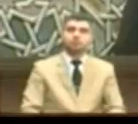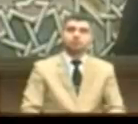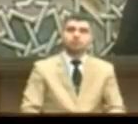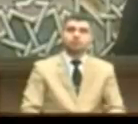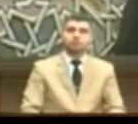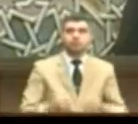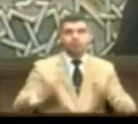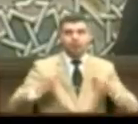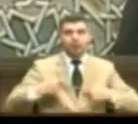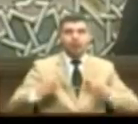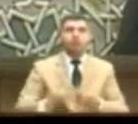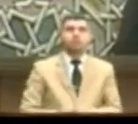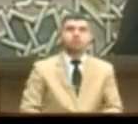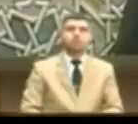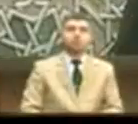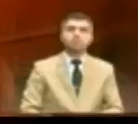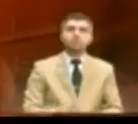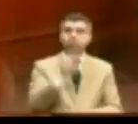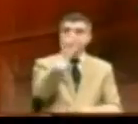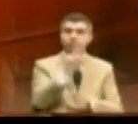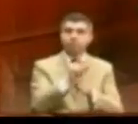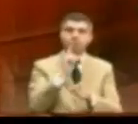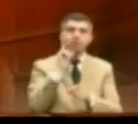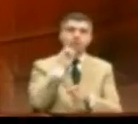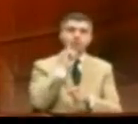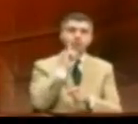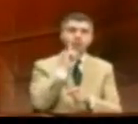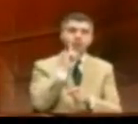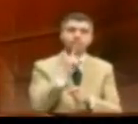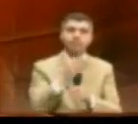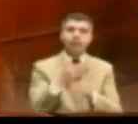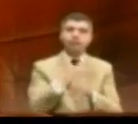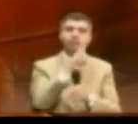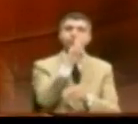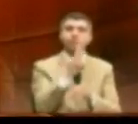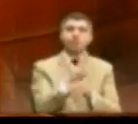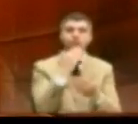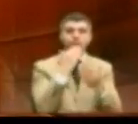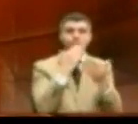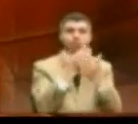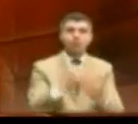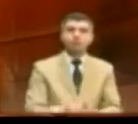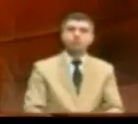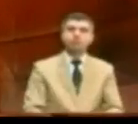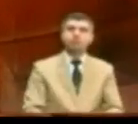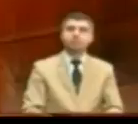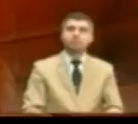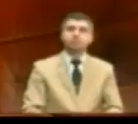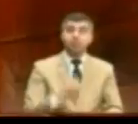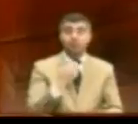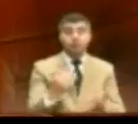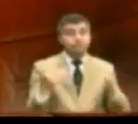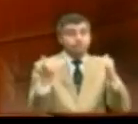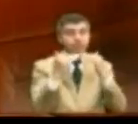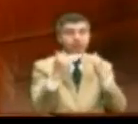سيد الرئيس، السيدة النائبة المحترمة، السادات سيدات والسادة النواب المحترمون، أنا متفق معك